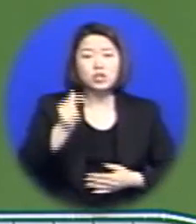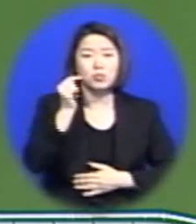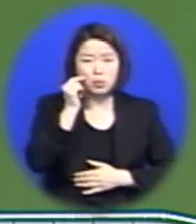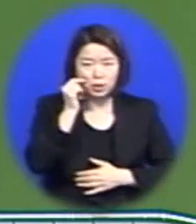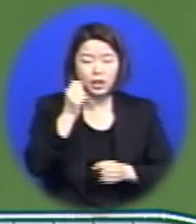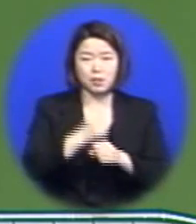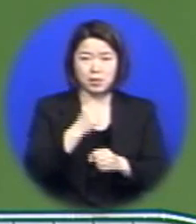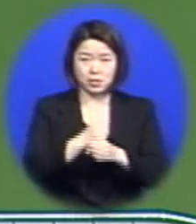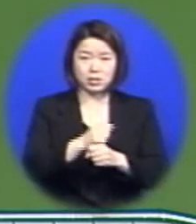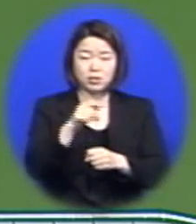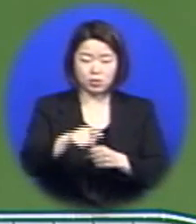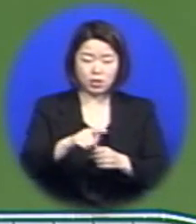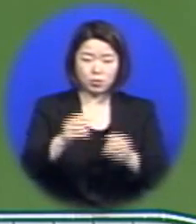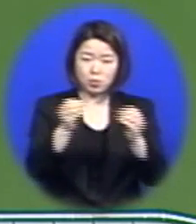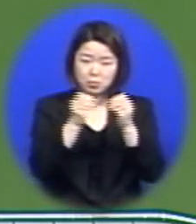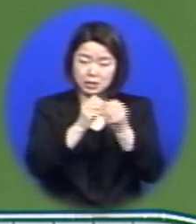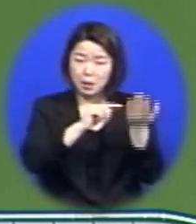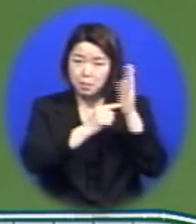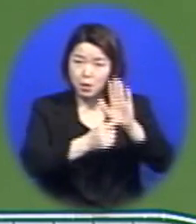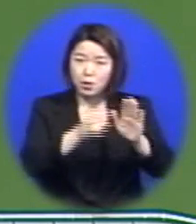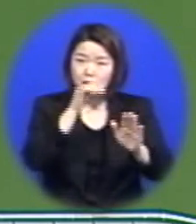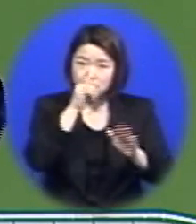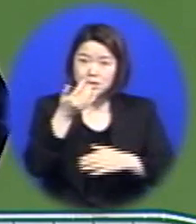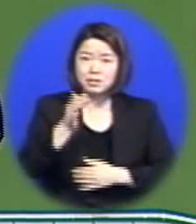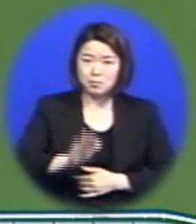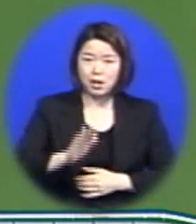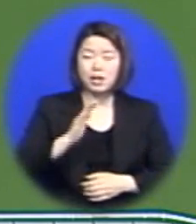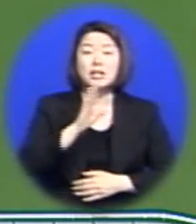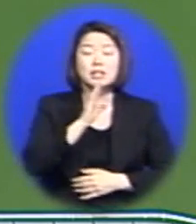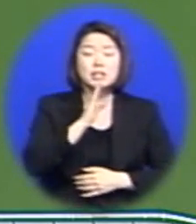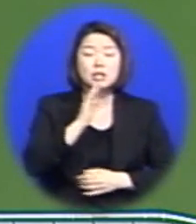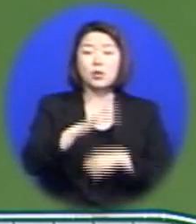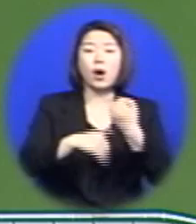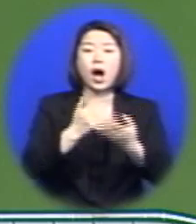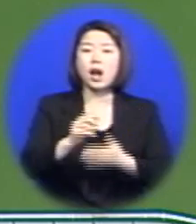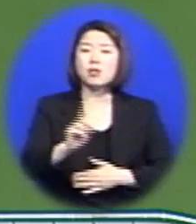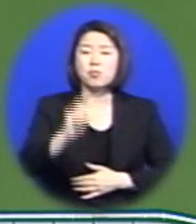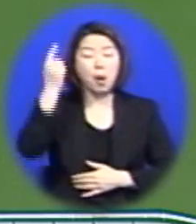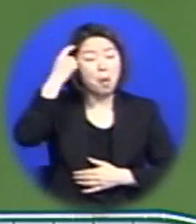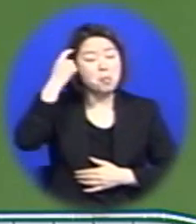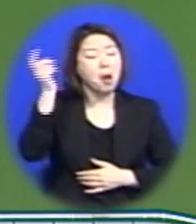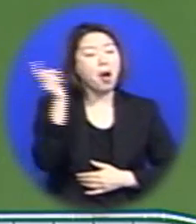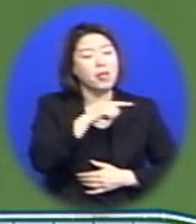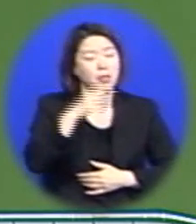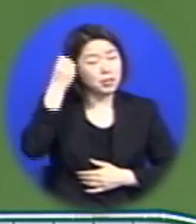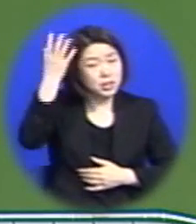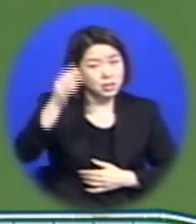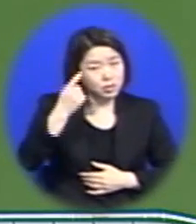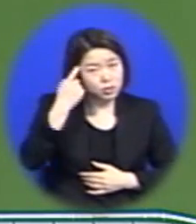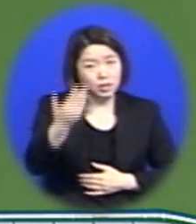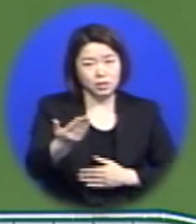표현을 하셨지만 실제로 하나님이 무슨 머리가 나쁘셔서